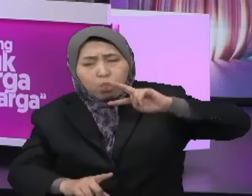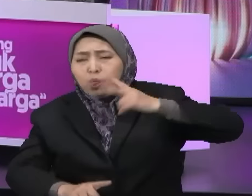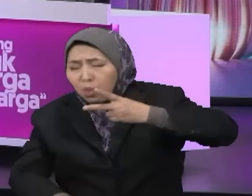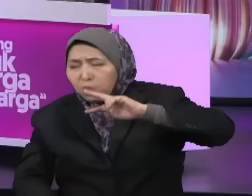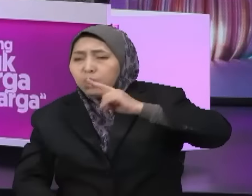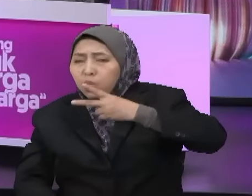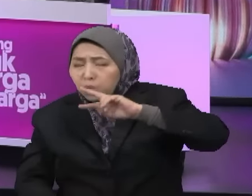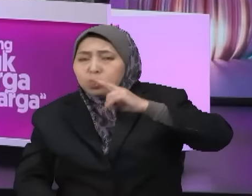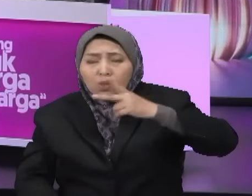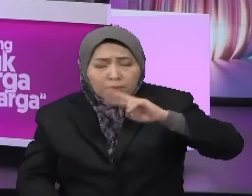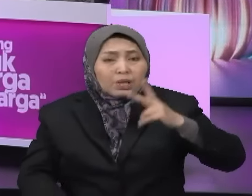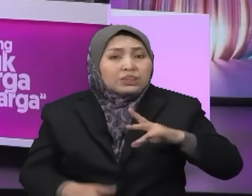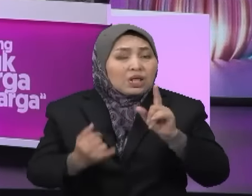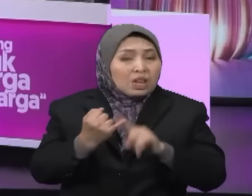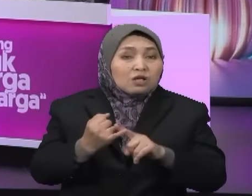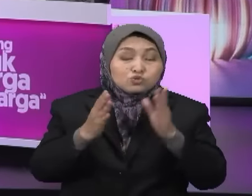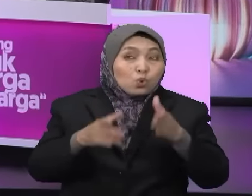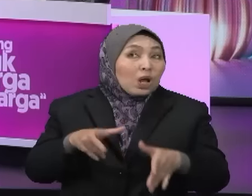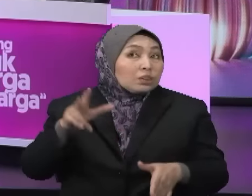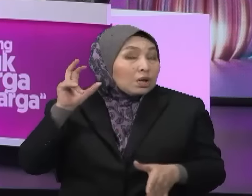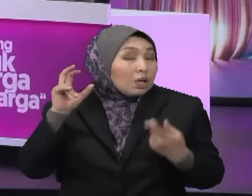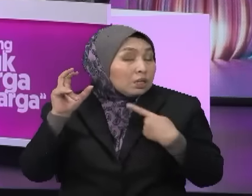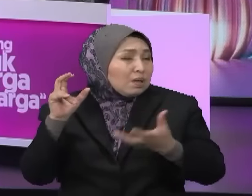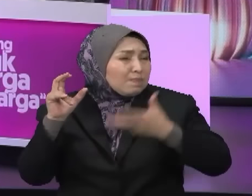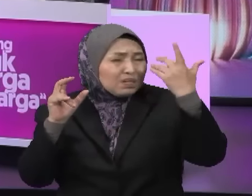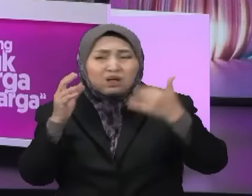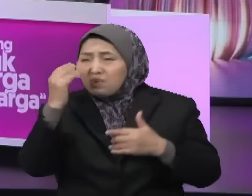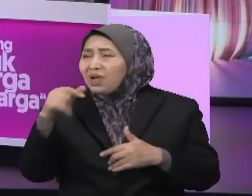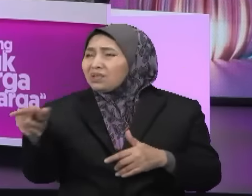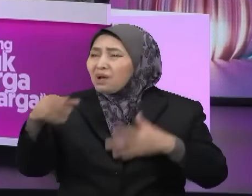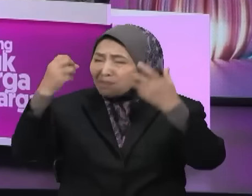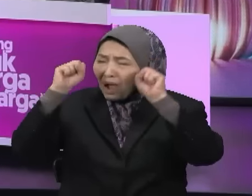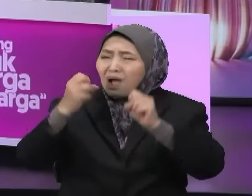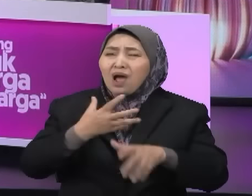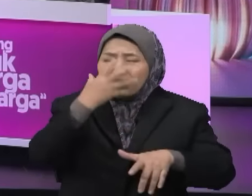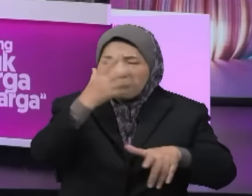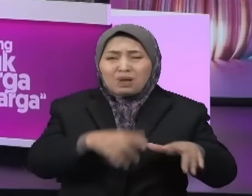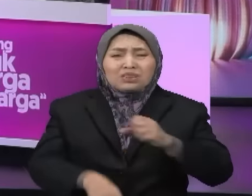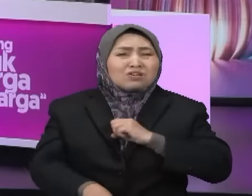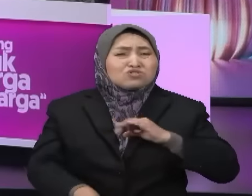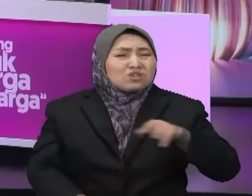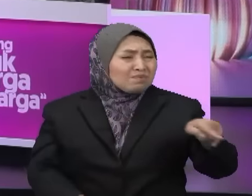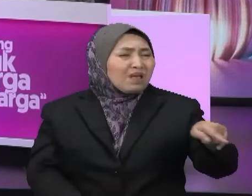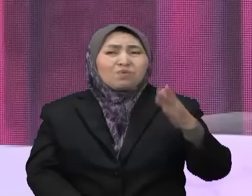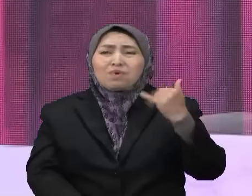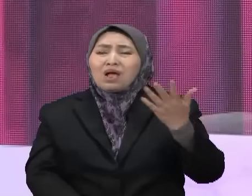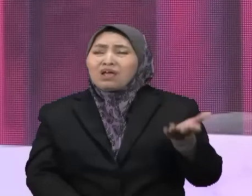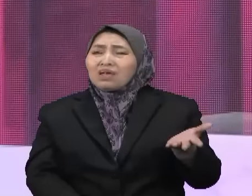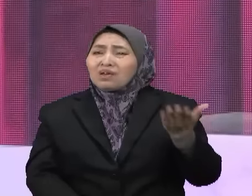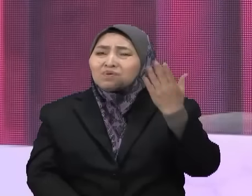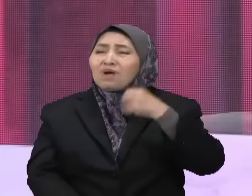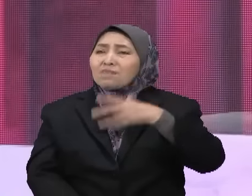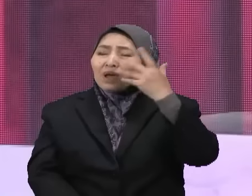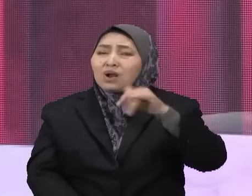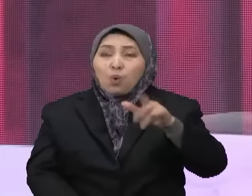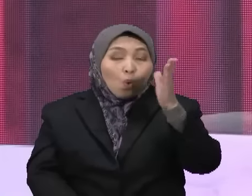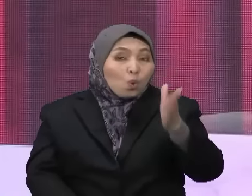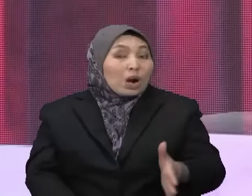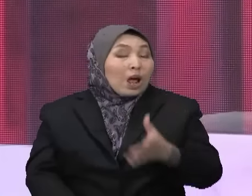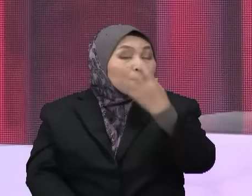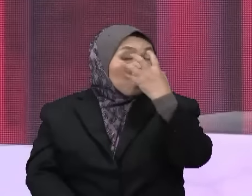pusing-pusing. Akhirnya, orang lain yang dengar kita marah, dia kata, apa pasal bos tu marah pada staff yang yang ni? Pasal yang orang munafik